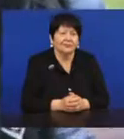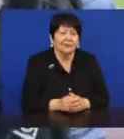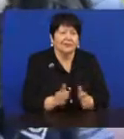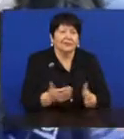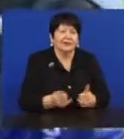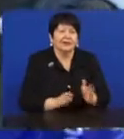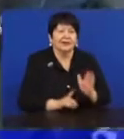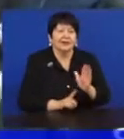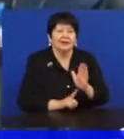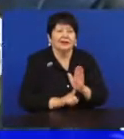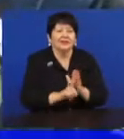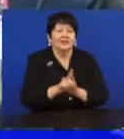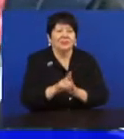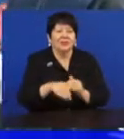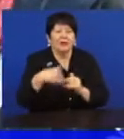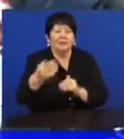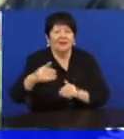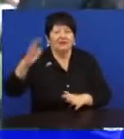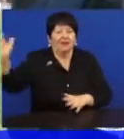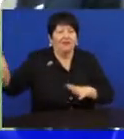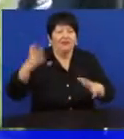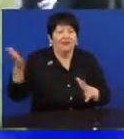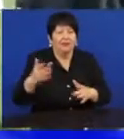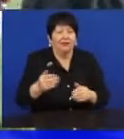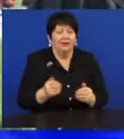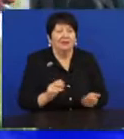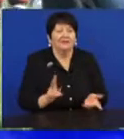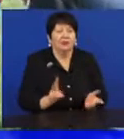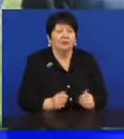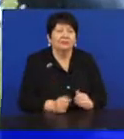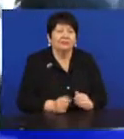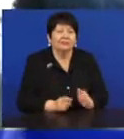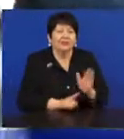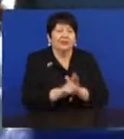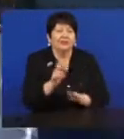Din care parte o luăm? Împotriva vântului sau din potrivă? Sau...